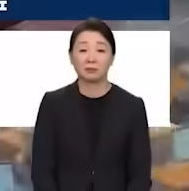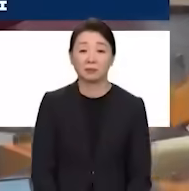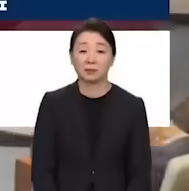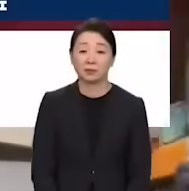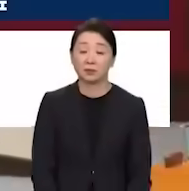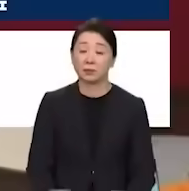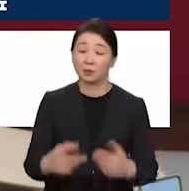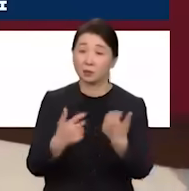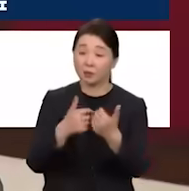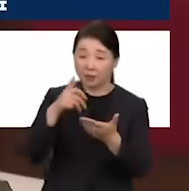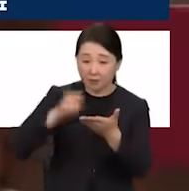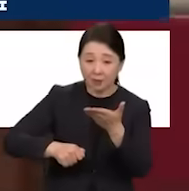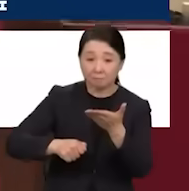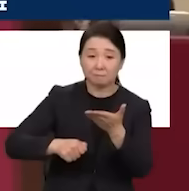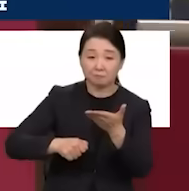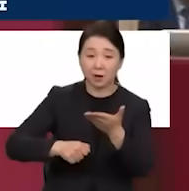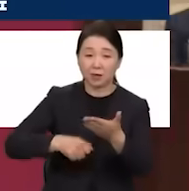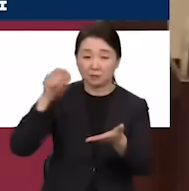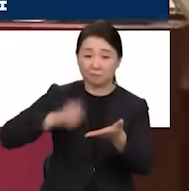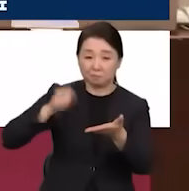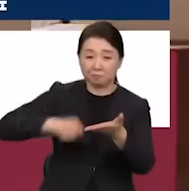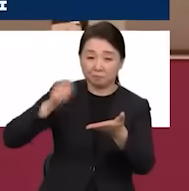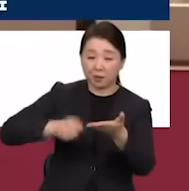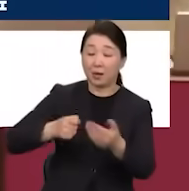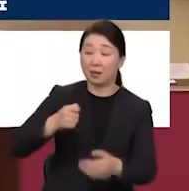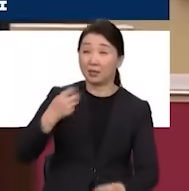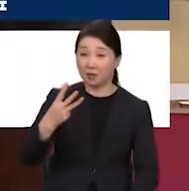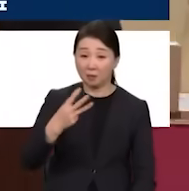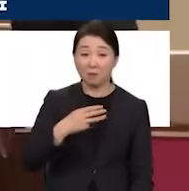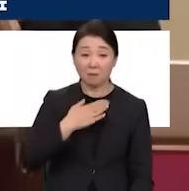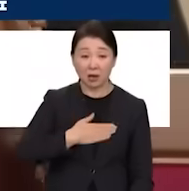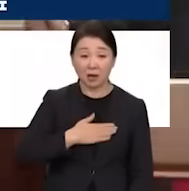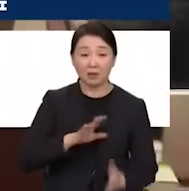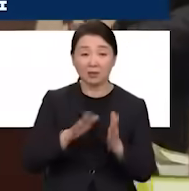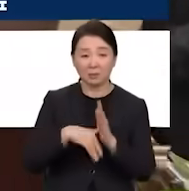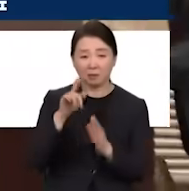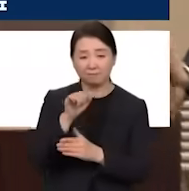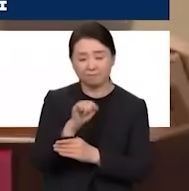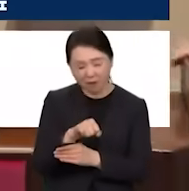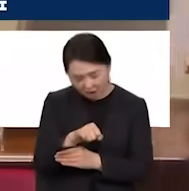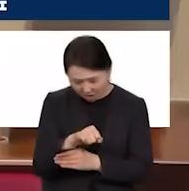국회의장께서 의사보고 새벽 1시는 딱 그 순간에 머리를 푹 숙이고